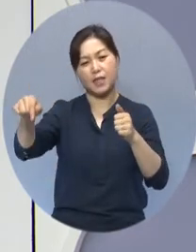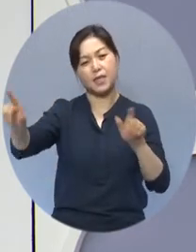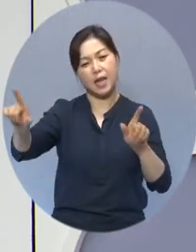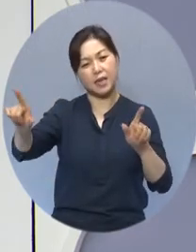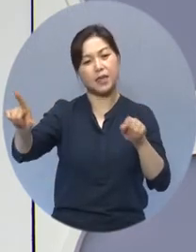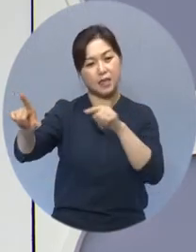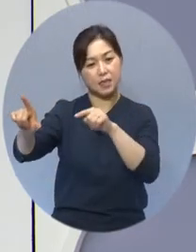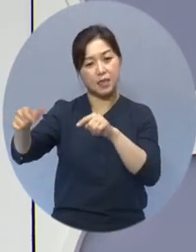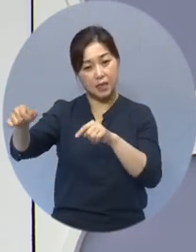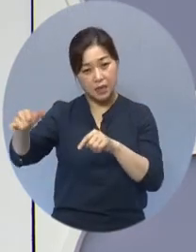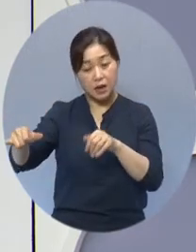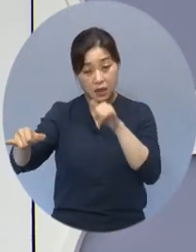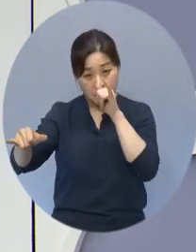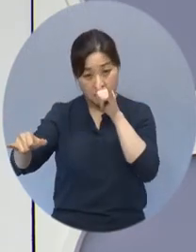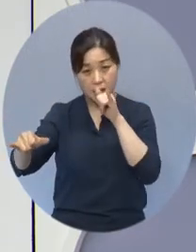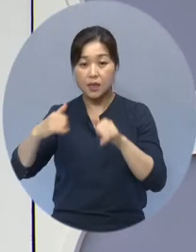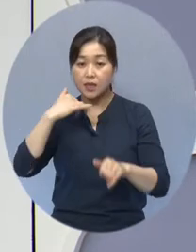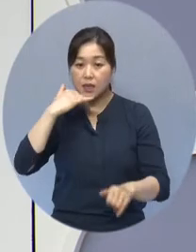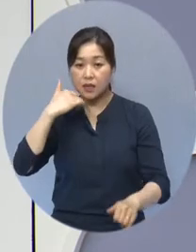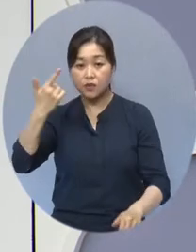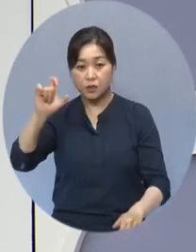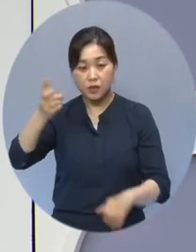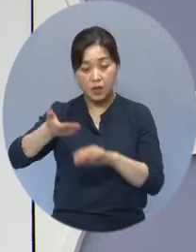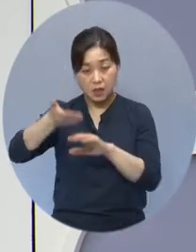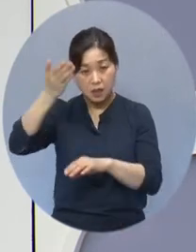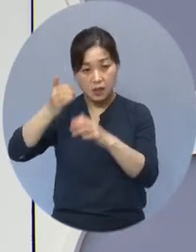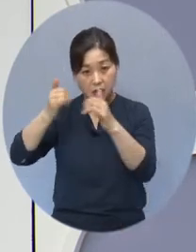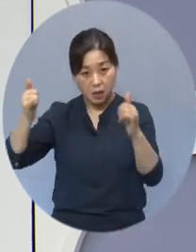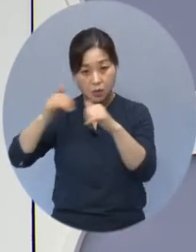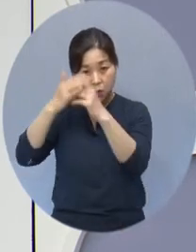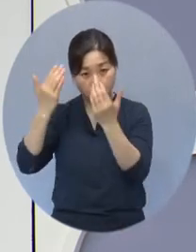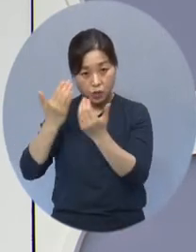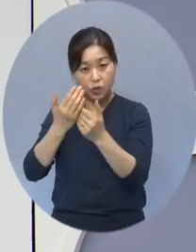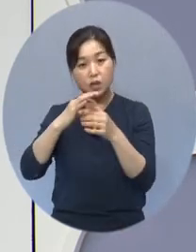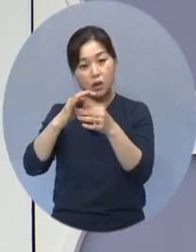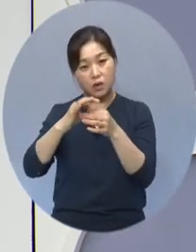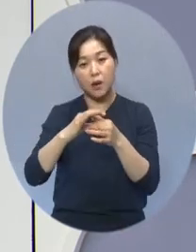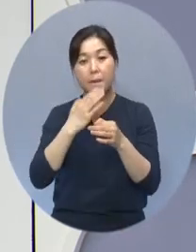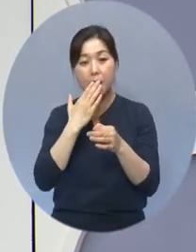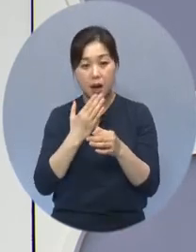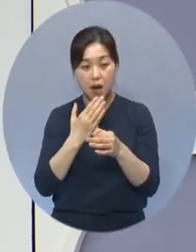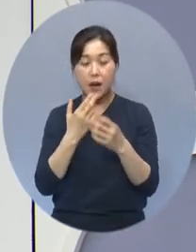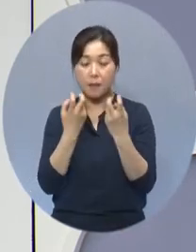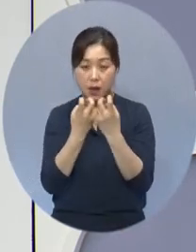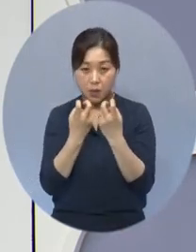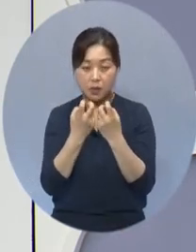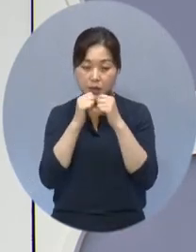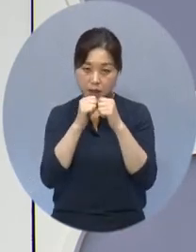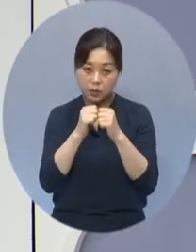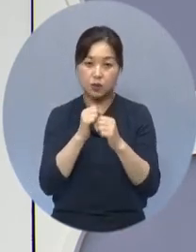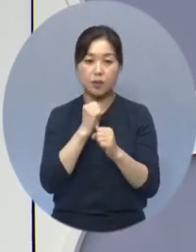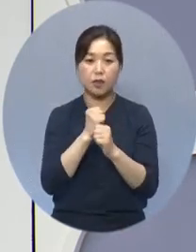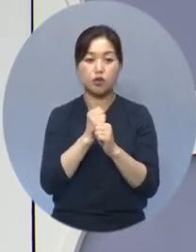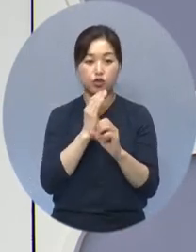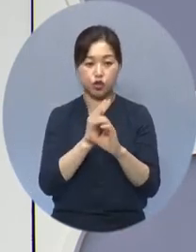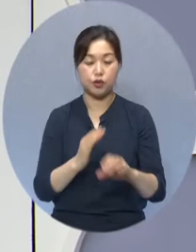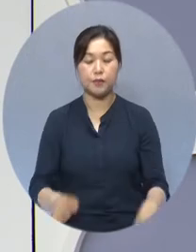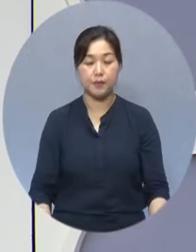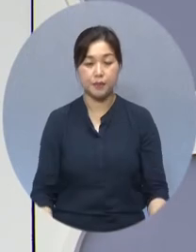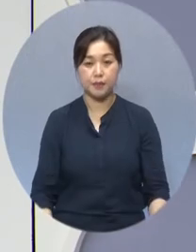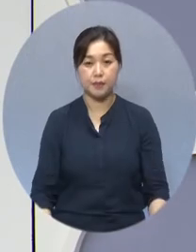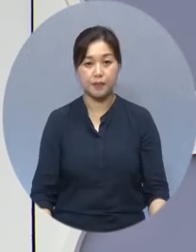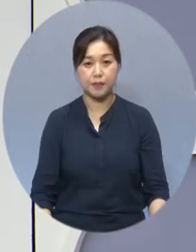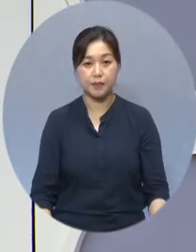시민이면 누구나 이용할 수 있도록 그 시행할 방침을 세부적으로 좀 수립을 하고 있습니다. 네. 네.